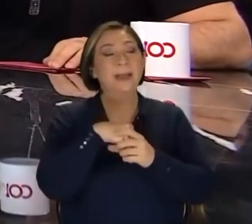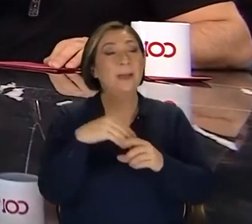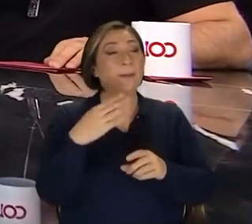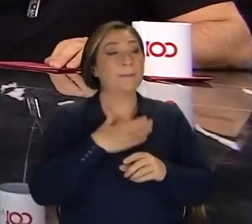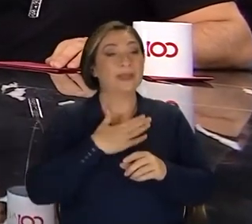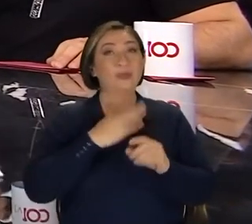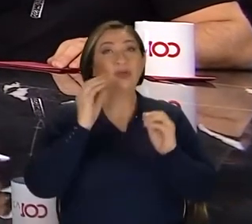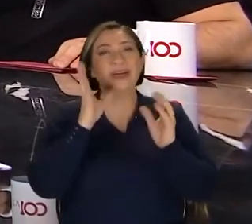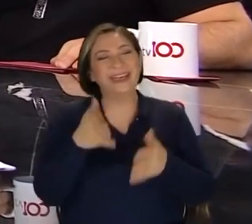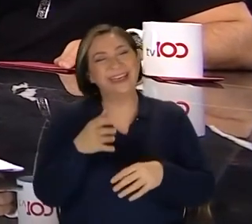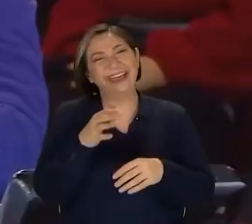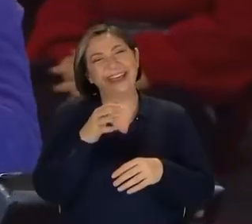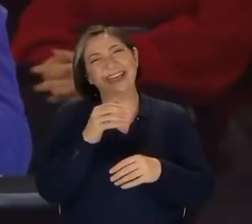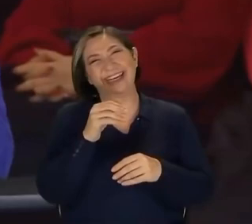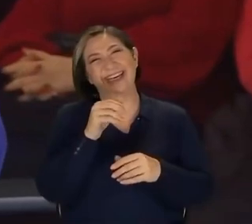benim çok ödem var.